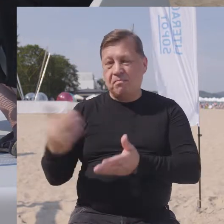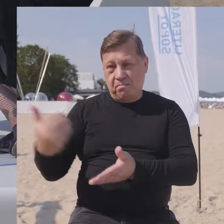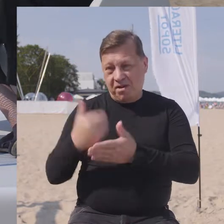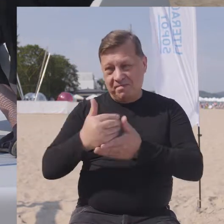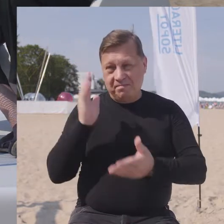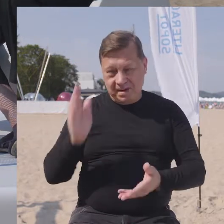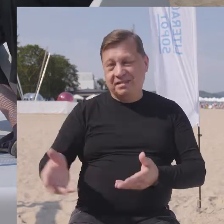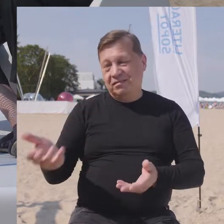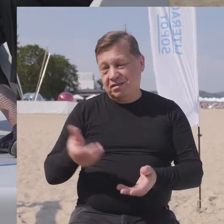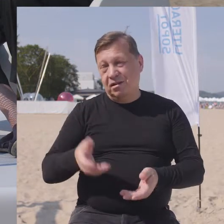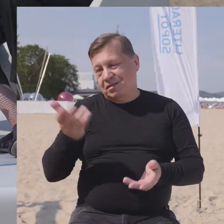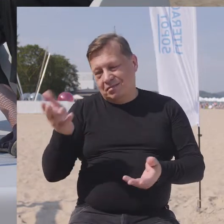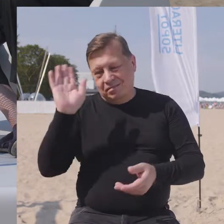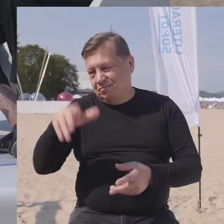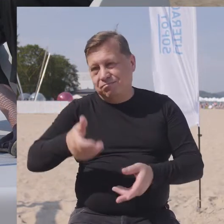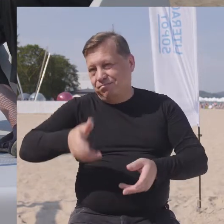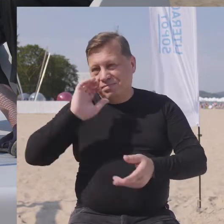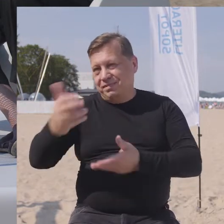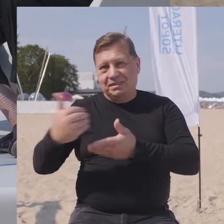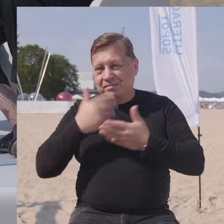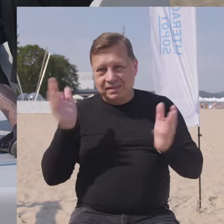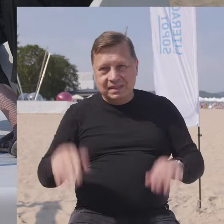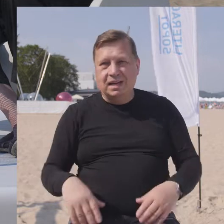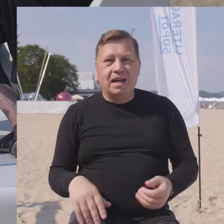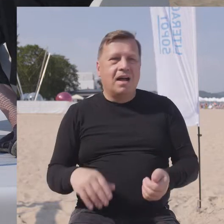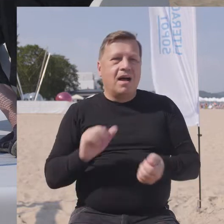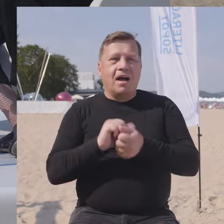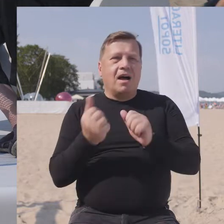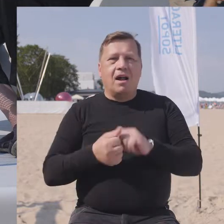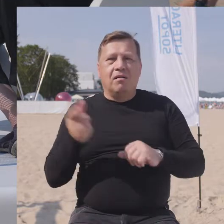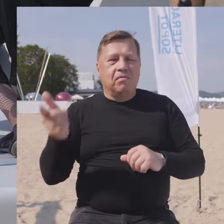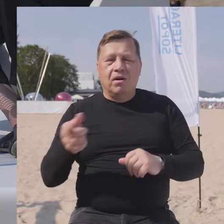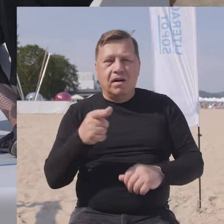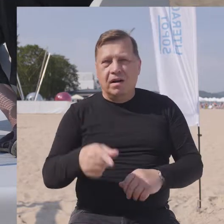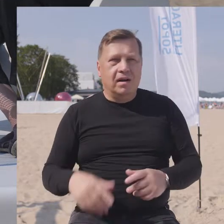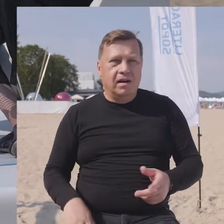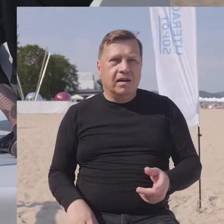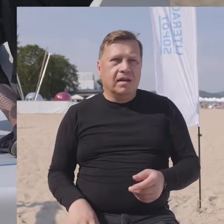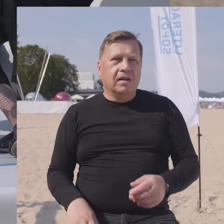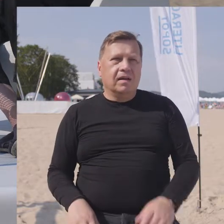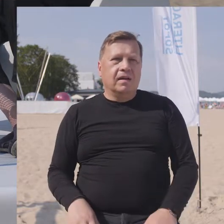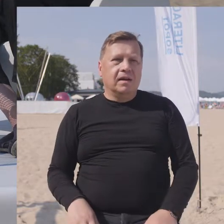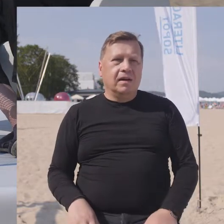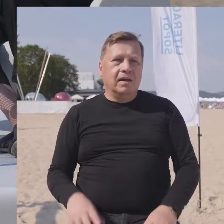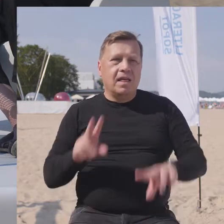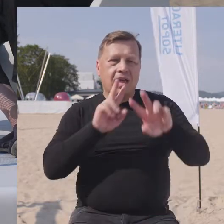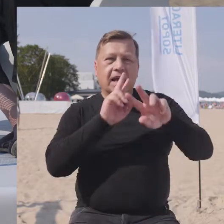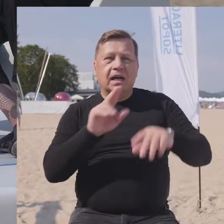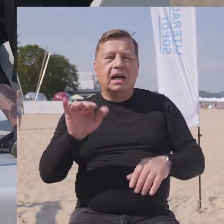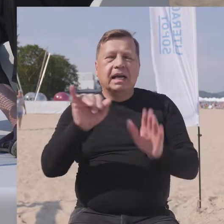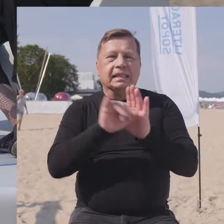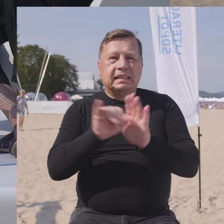Dokładnie, szklankę wody albo otagują w niezbyt komfortowym komentarzu na